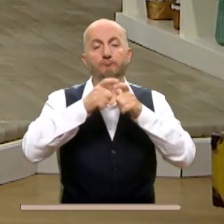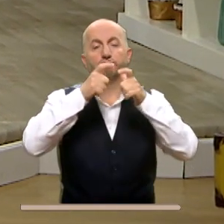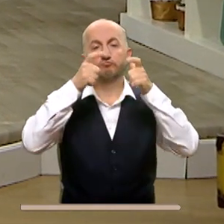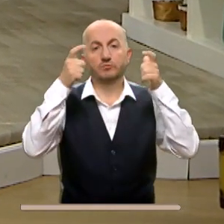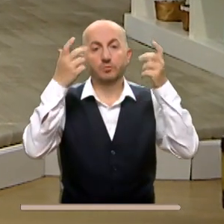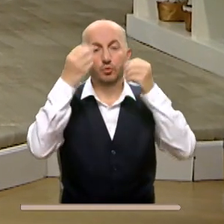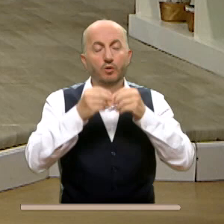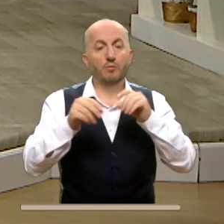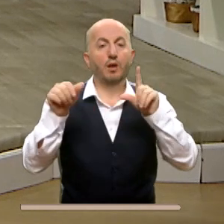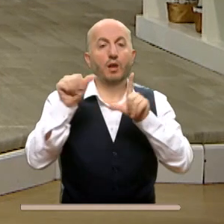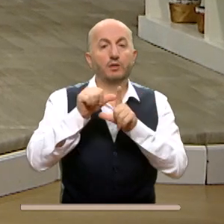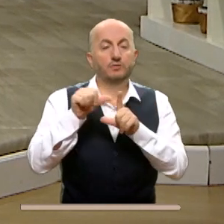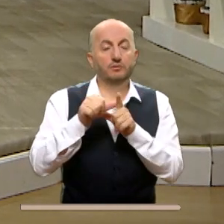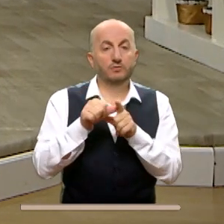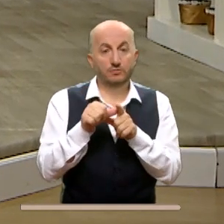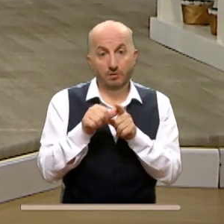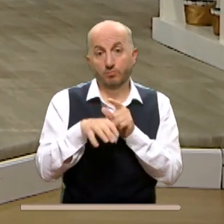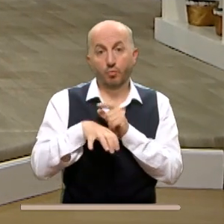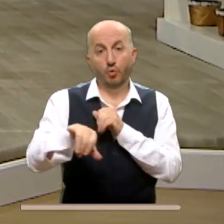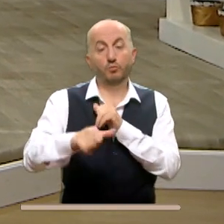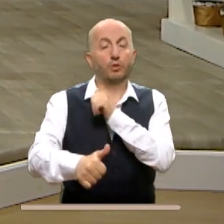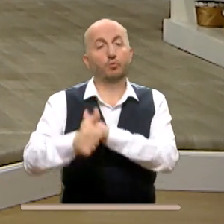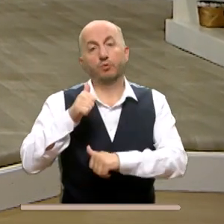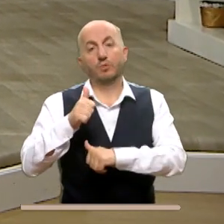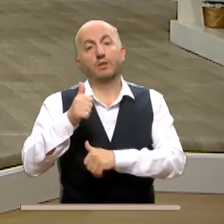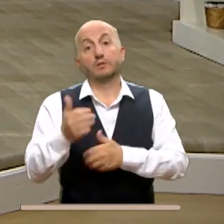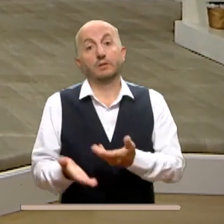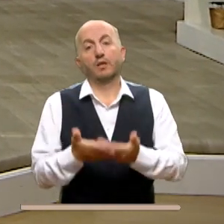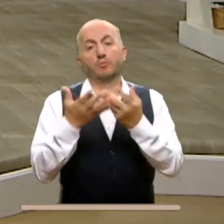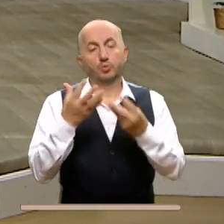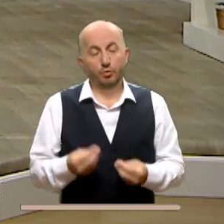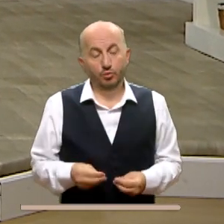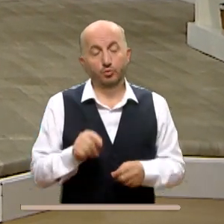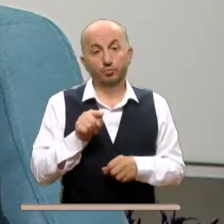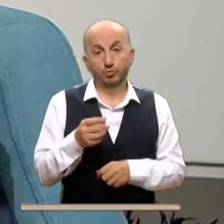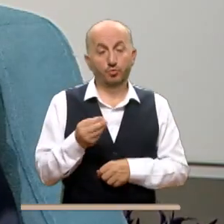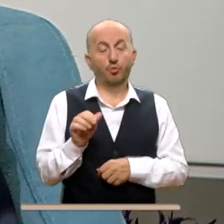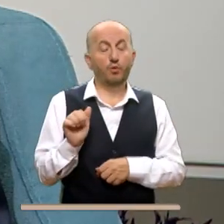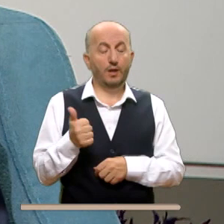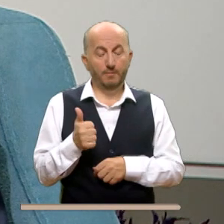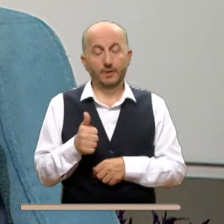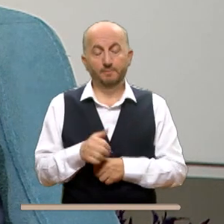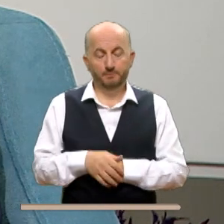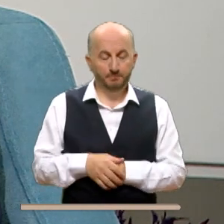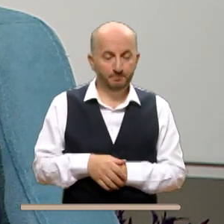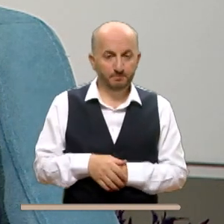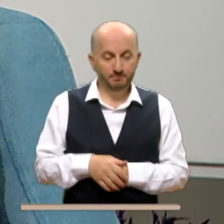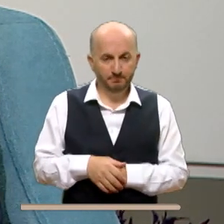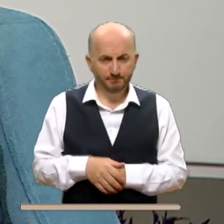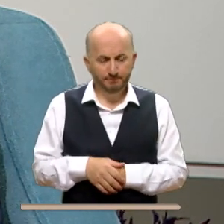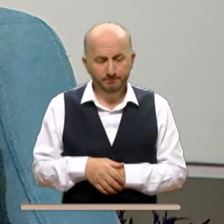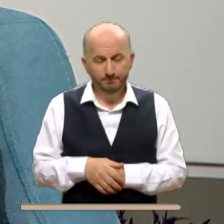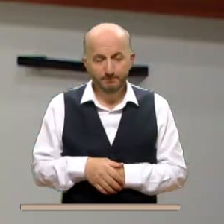olarak lisans programına dönmelerini sağlamış oluyoruz. Bu çok önemli hazırlık programları açısından.